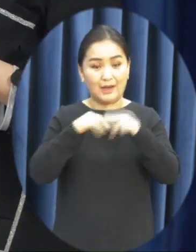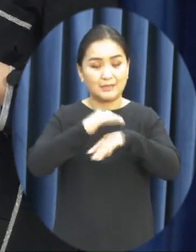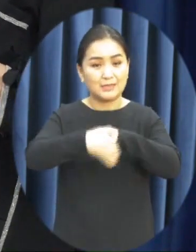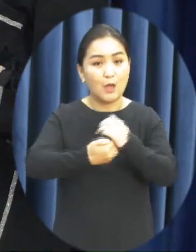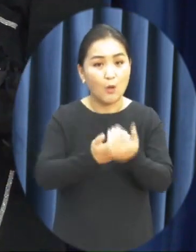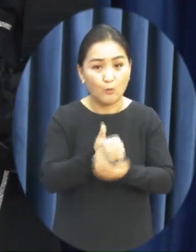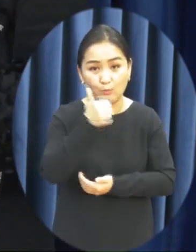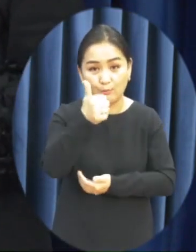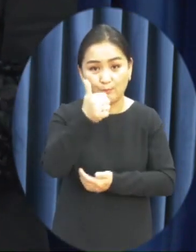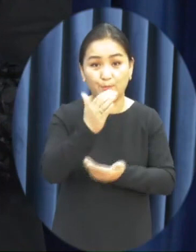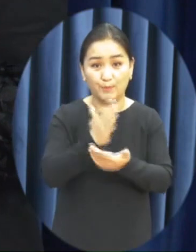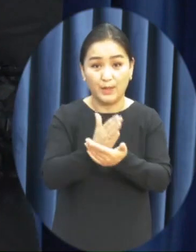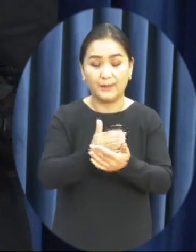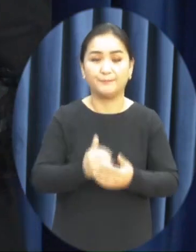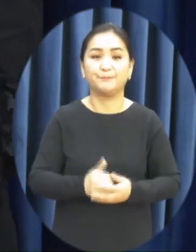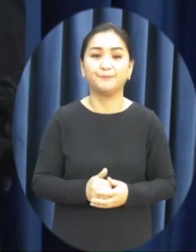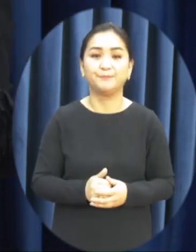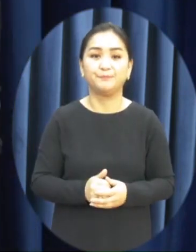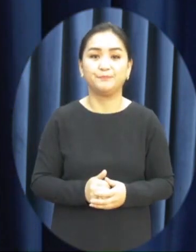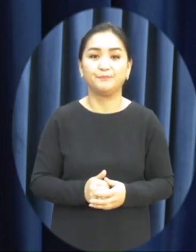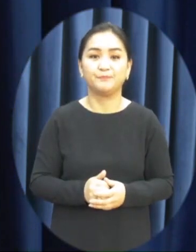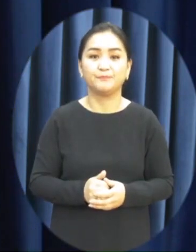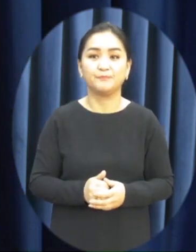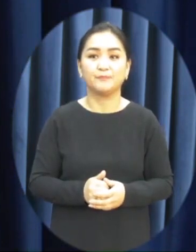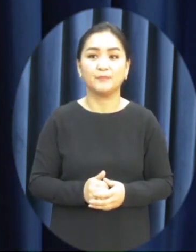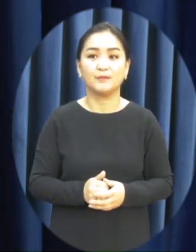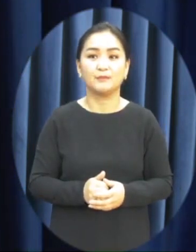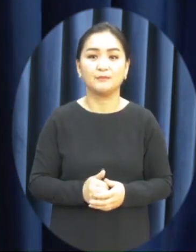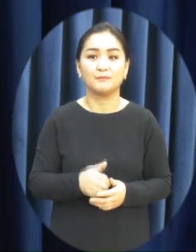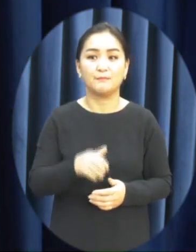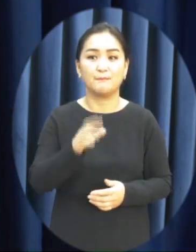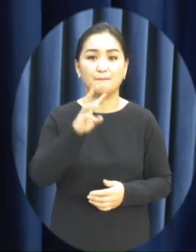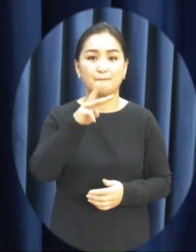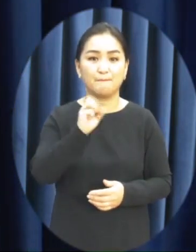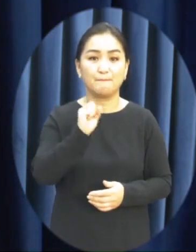གས